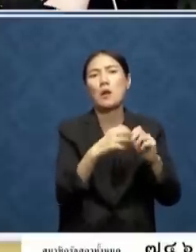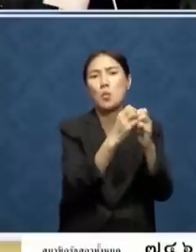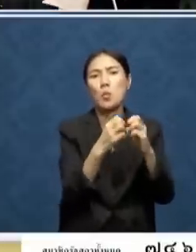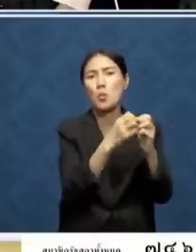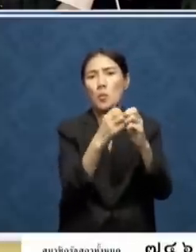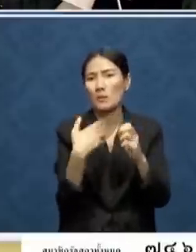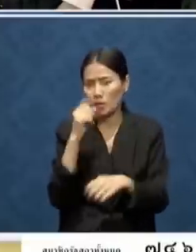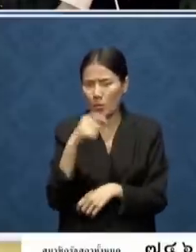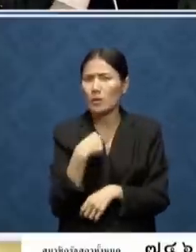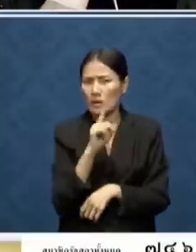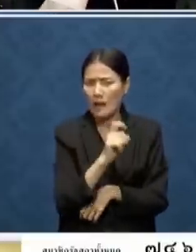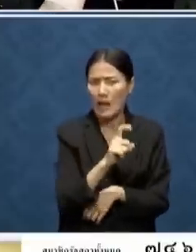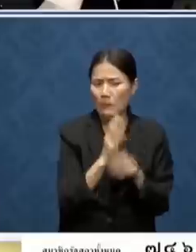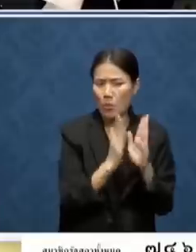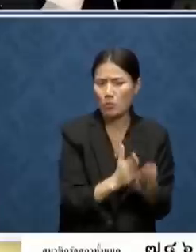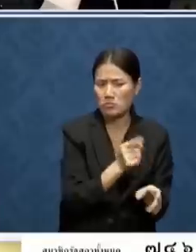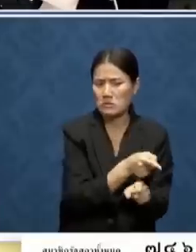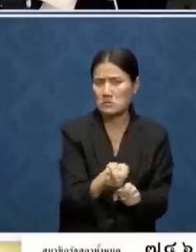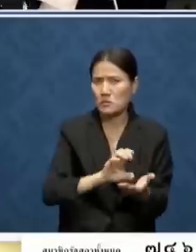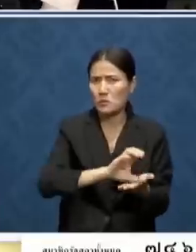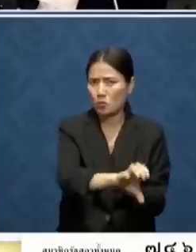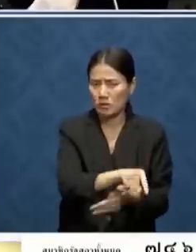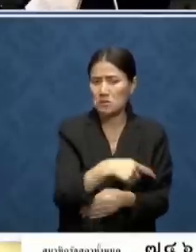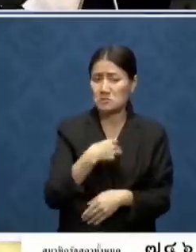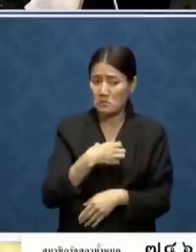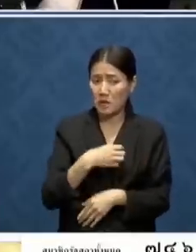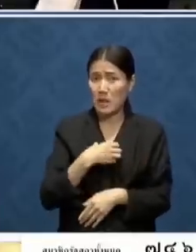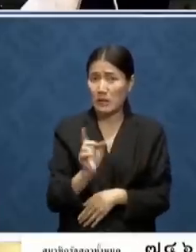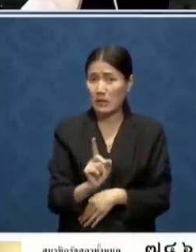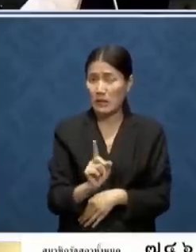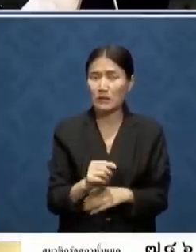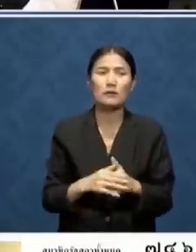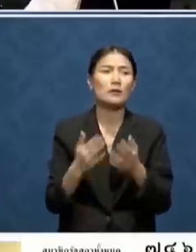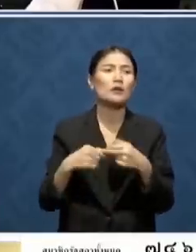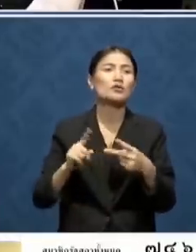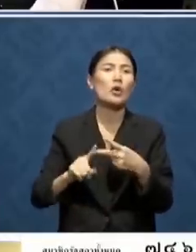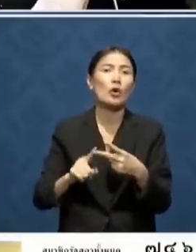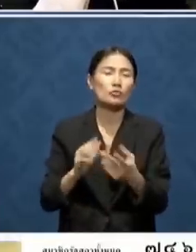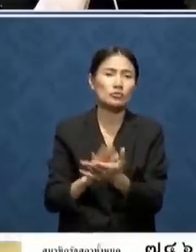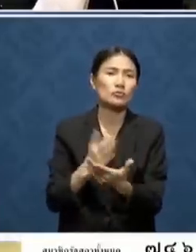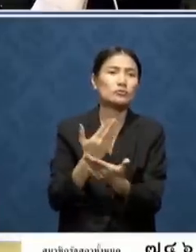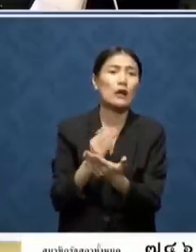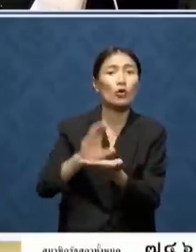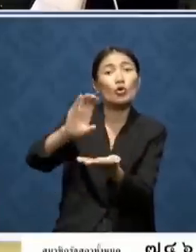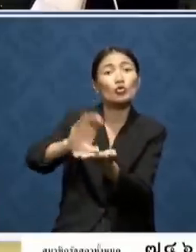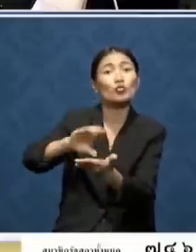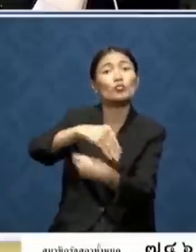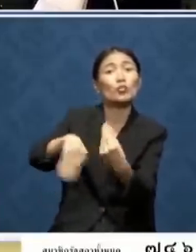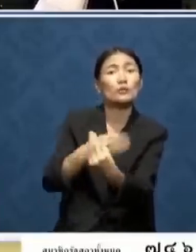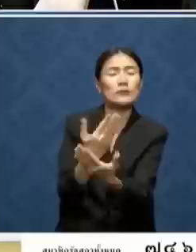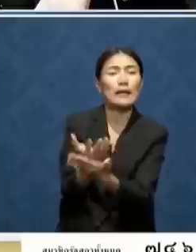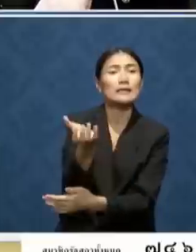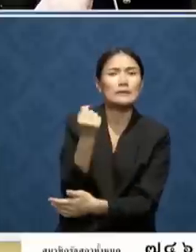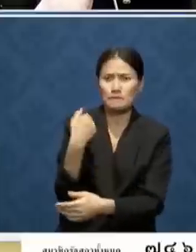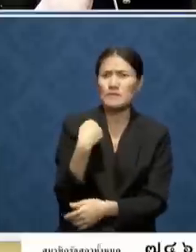ตลาดหลักทรัพย์ดูนะคะว่าเขาจะเอาด้วยกับท่านหรือไม่นะคะ 2ก็คือยืมเงินกองทุนหมุนเวียนค่ะมีอยู่ 2กองเท่านั้นที่มีเงินมาก